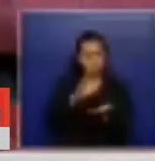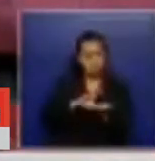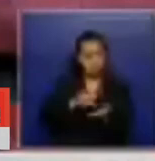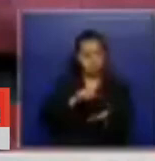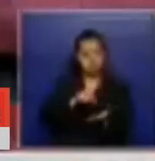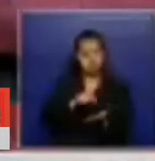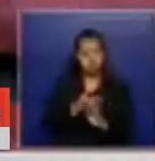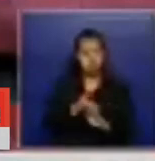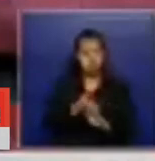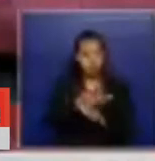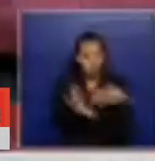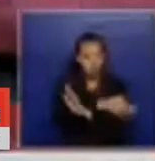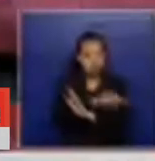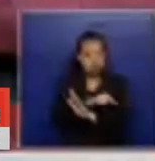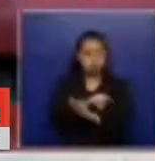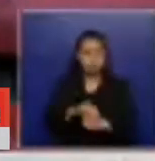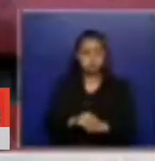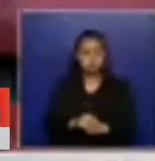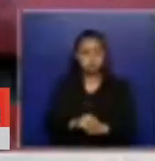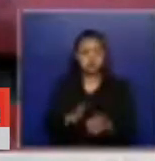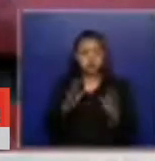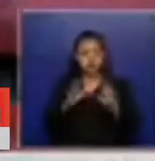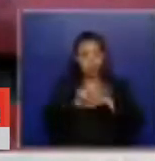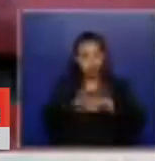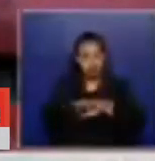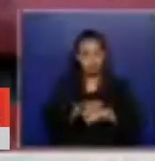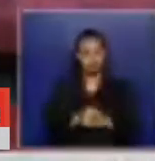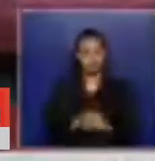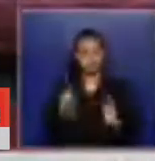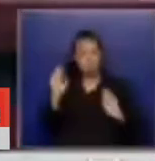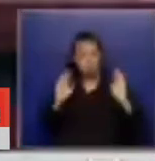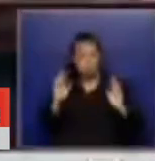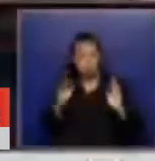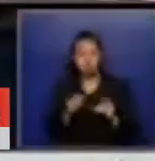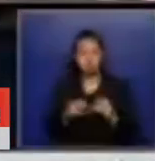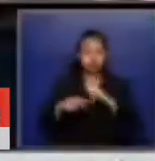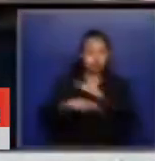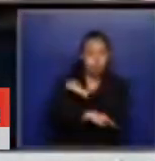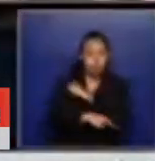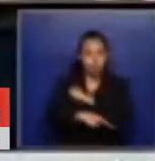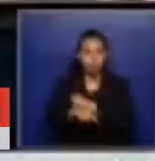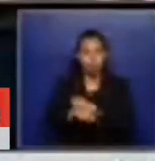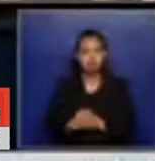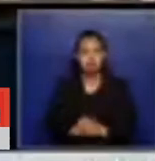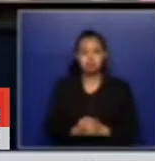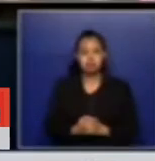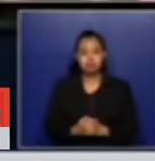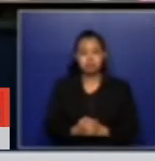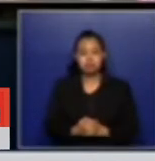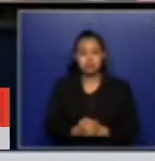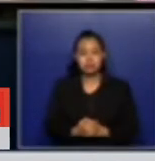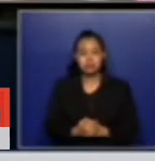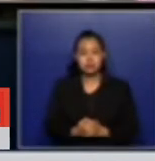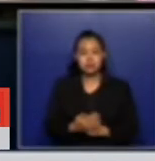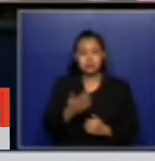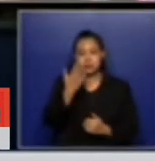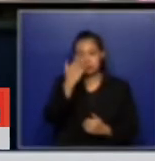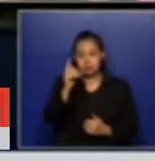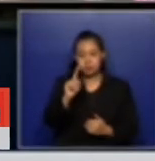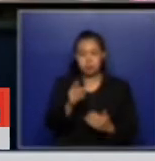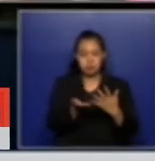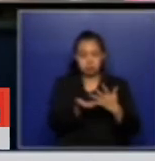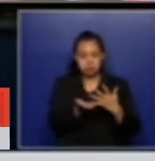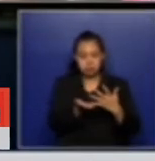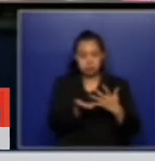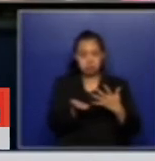กันกับการหัวประมูลเพราะทำกันตั้งแต่ชั้นร่างง